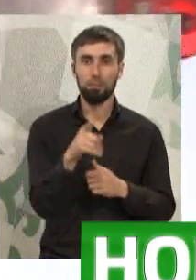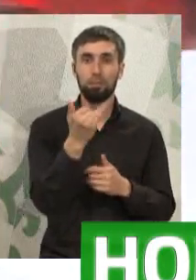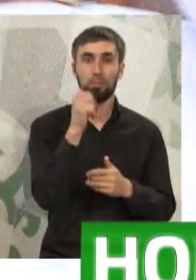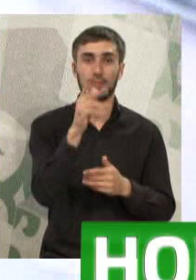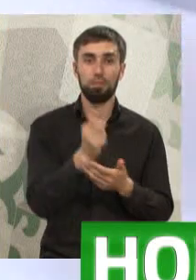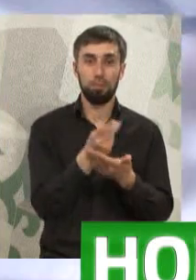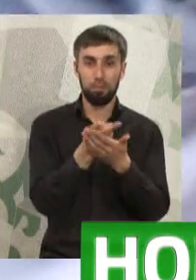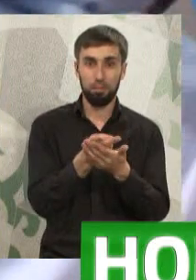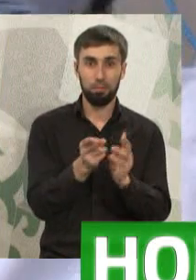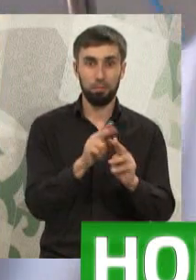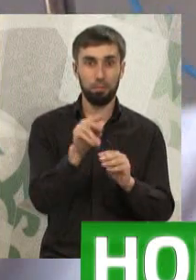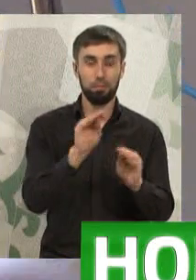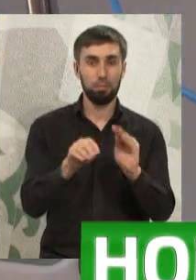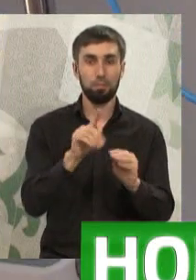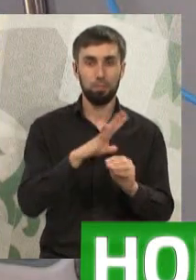вот с подозрением вот стоит